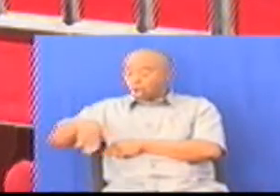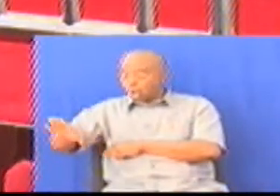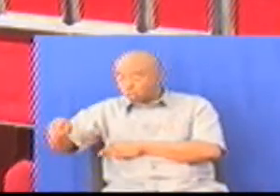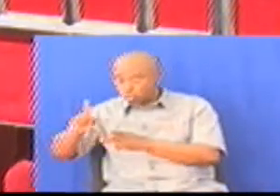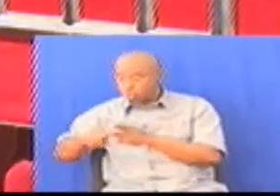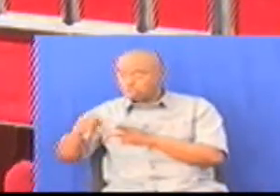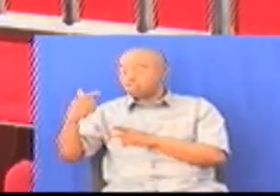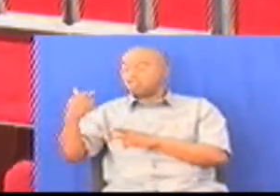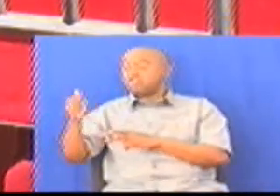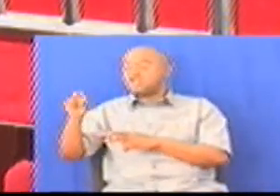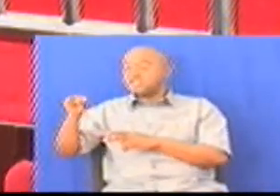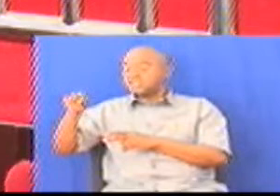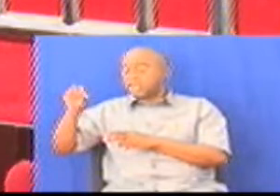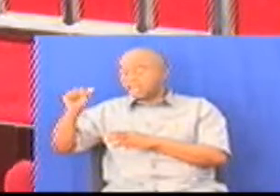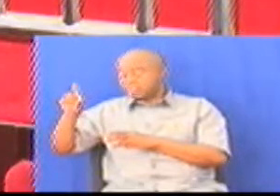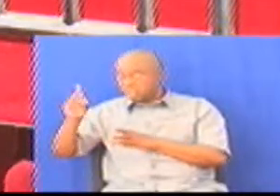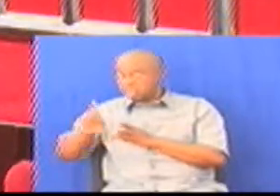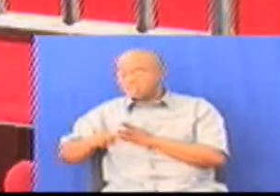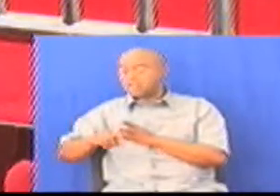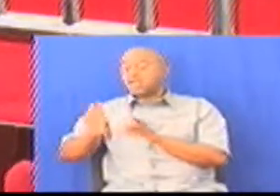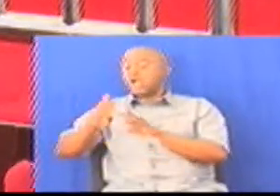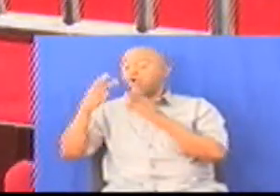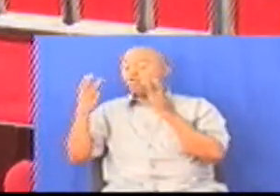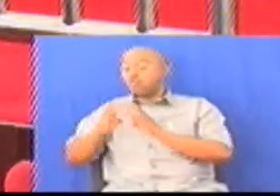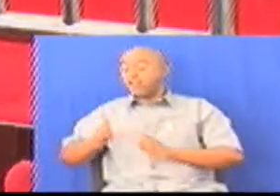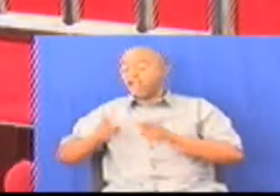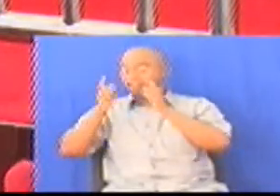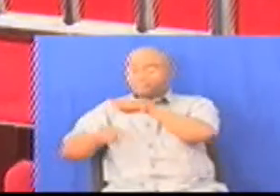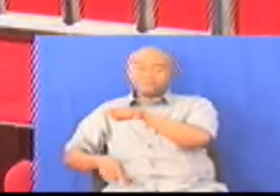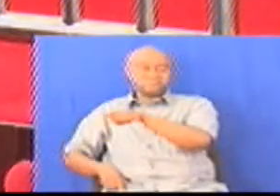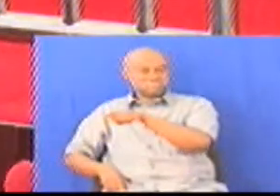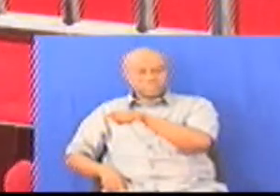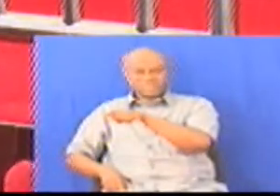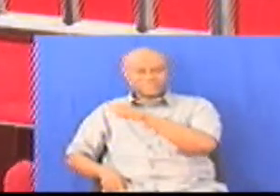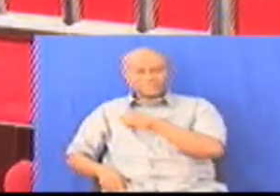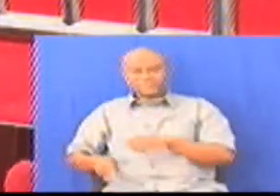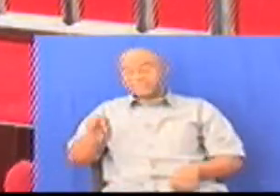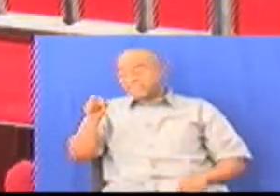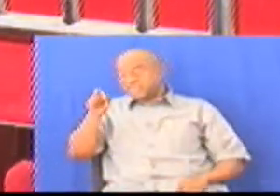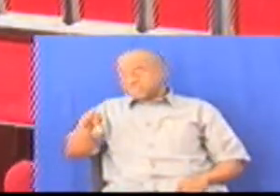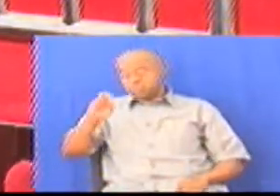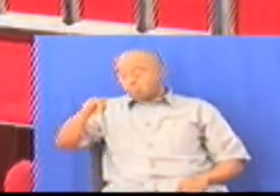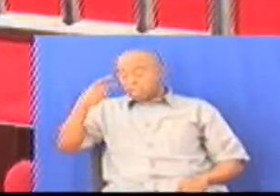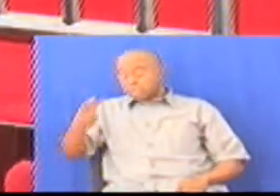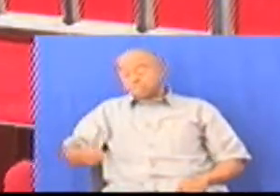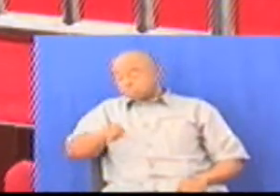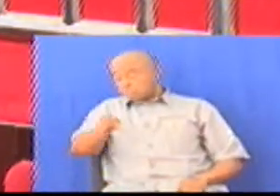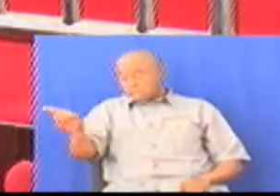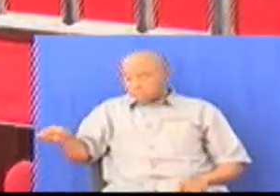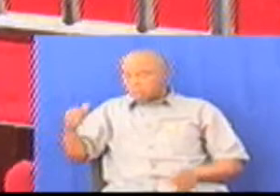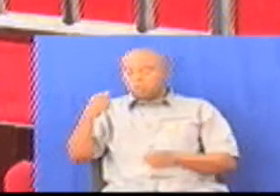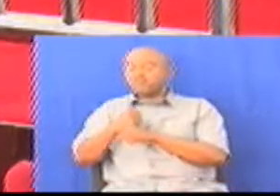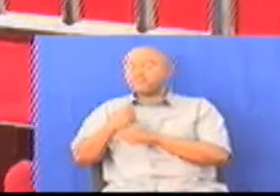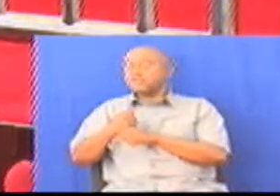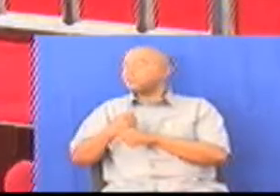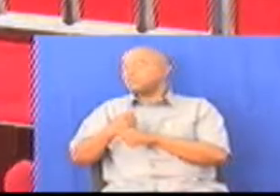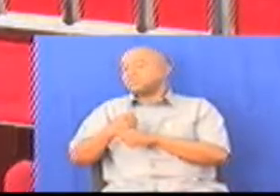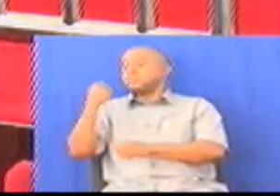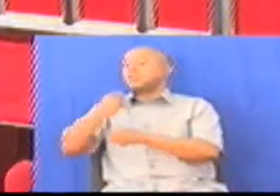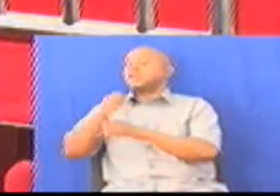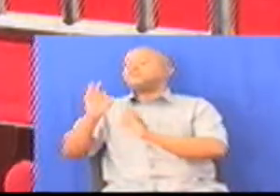TANAPA pamoja na Wildlife, na kuweza kufanya operations ambazo zinafanyika kule kila mara basi zikakwama.